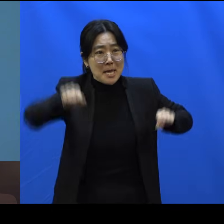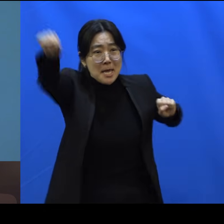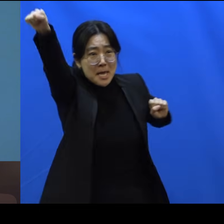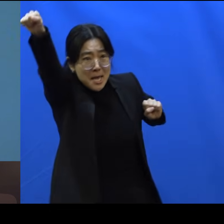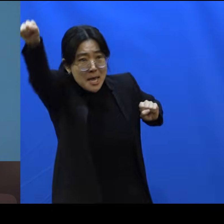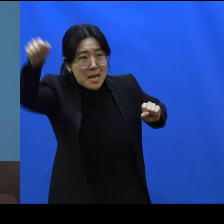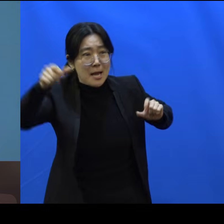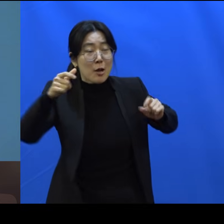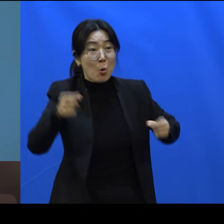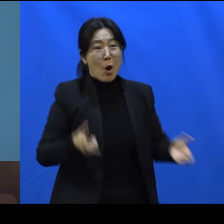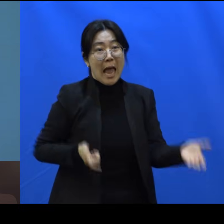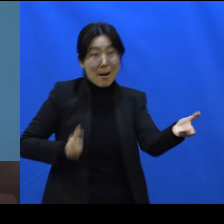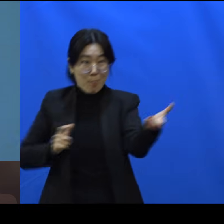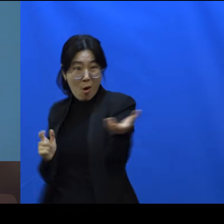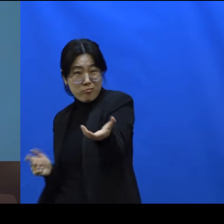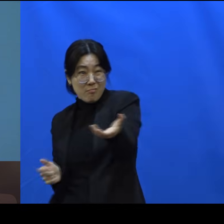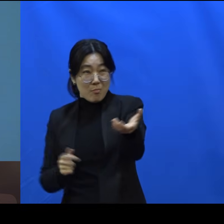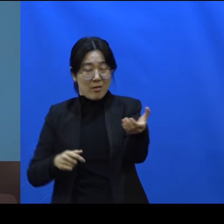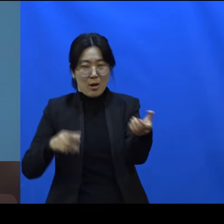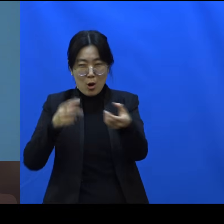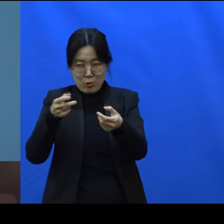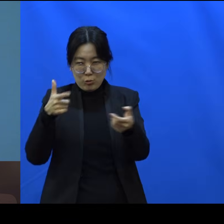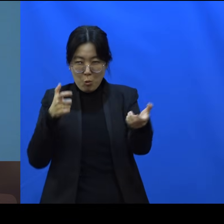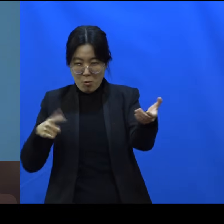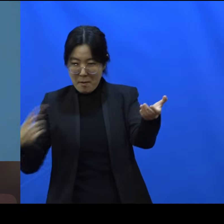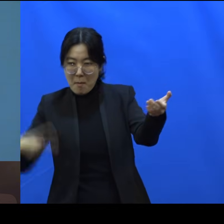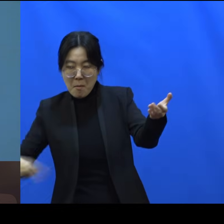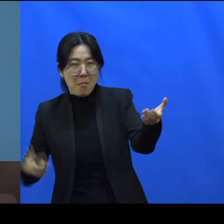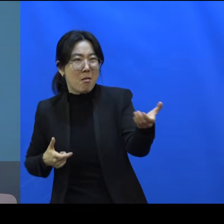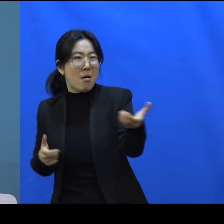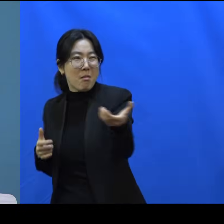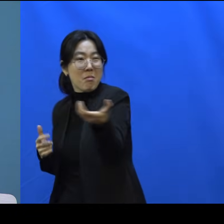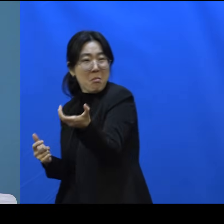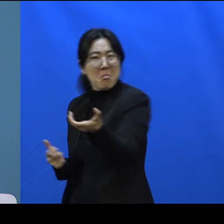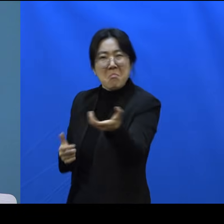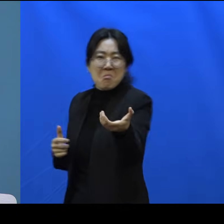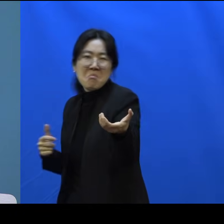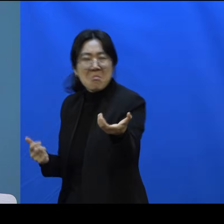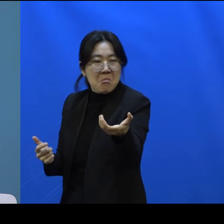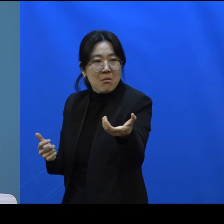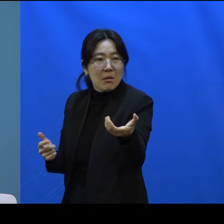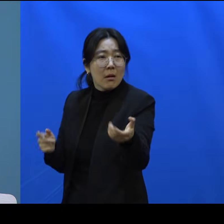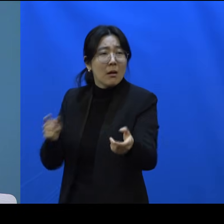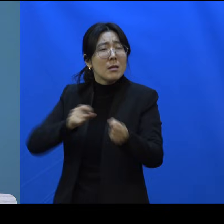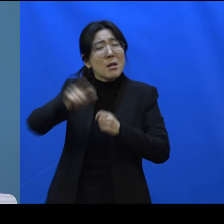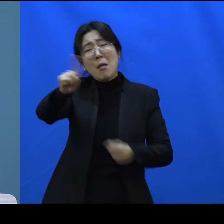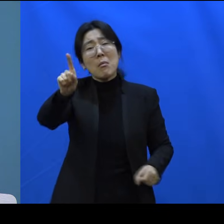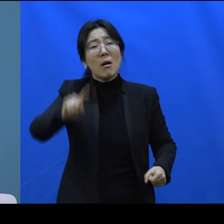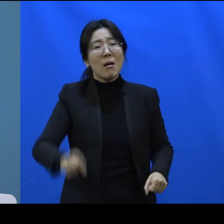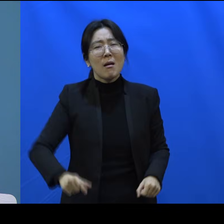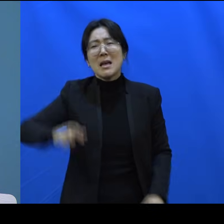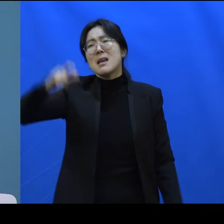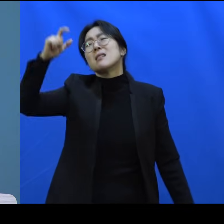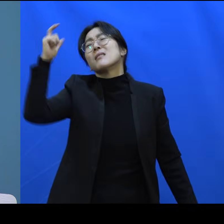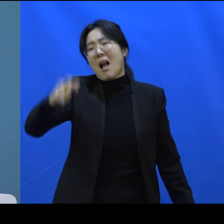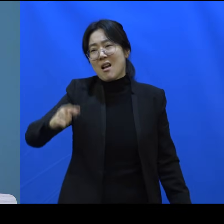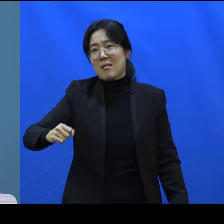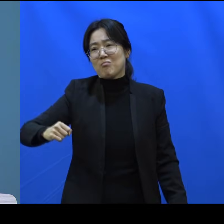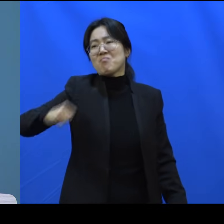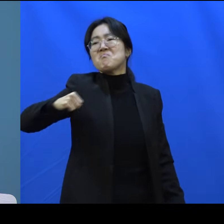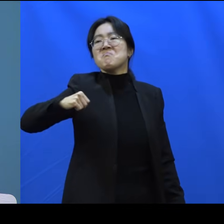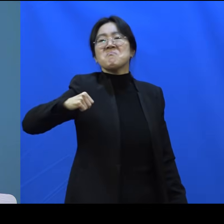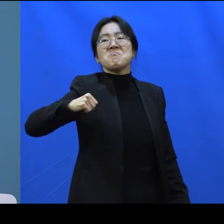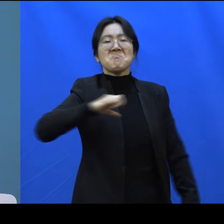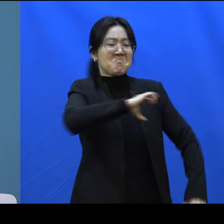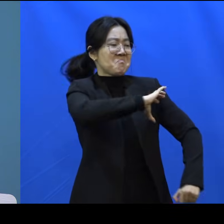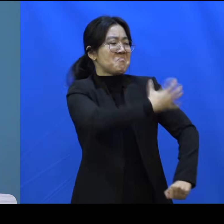하여튼 대단하잖아요. 신화적인 존재들 다 강한 사람이 강한 사람, 강한 이미지.